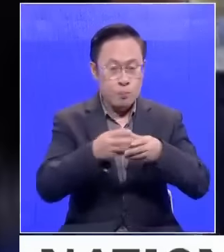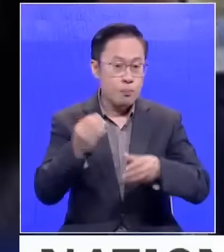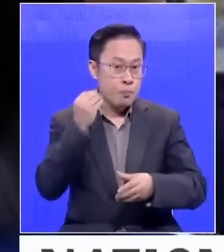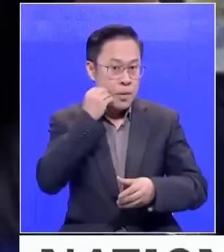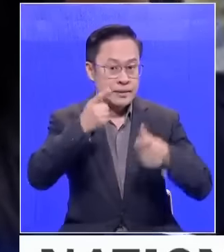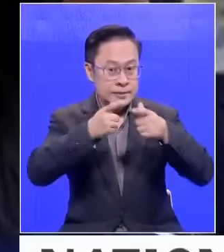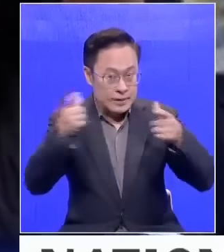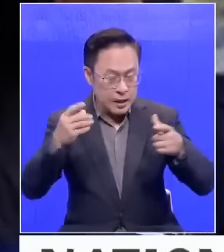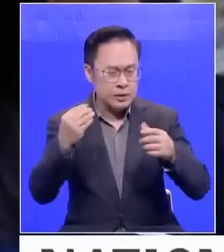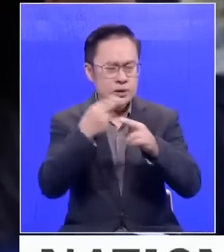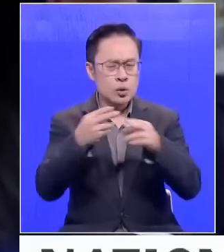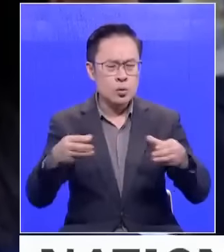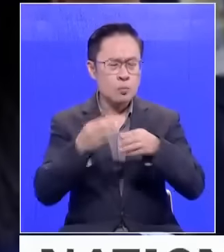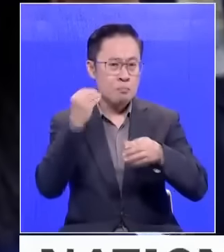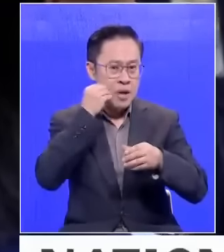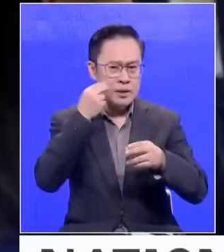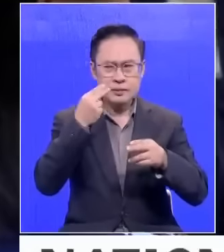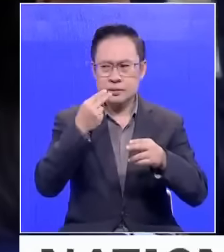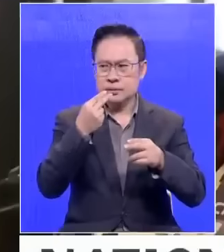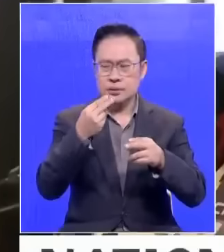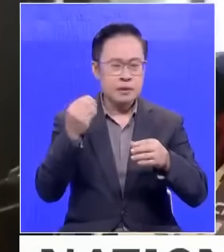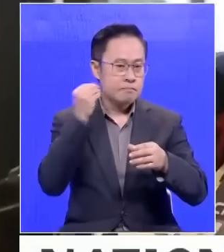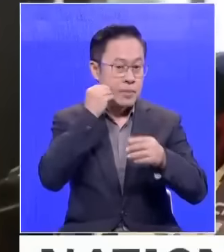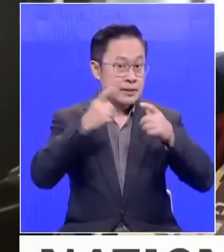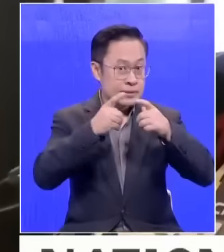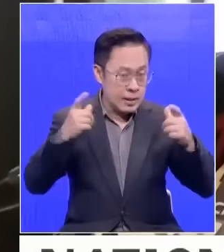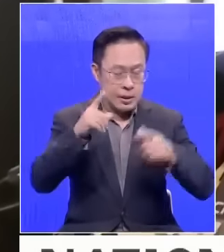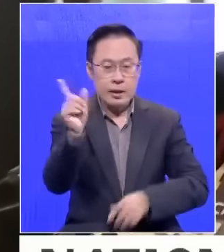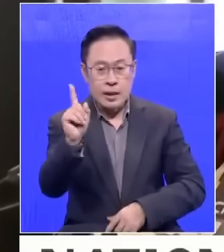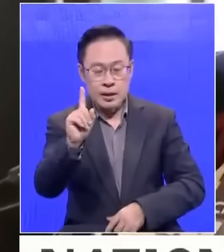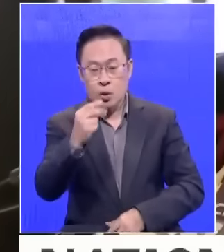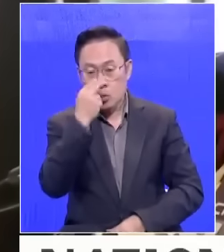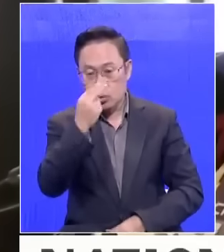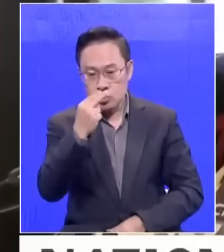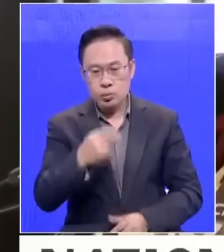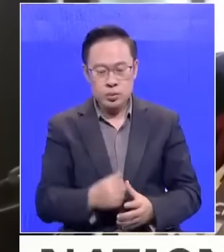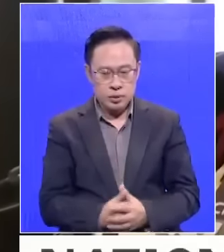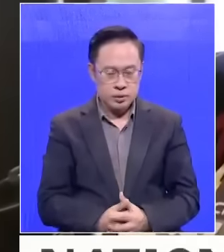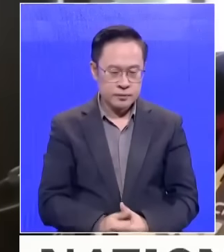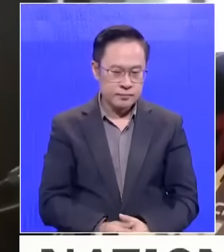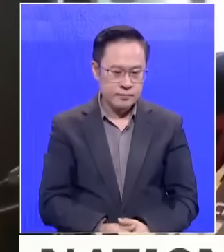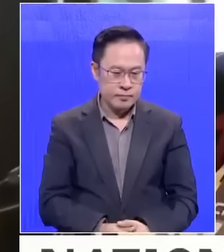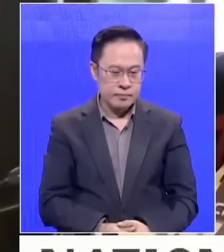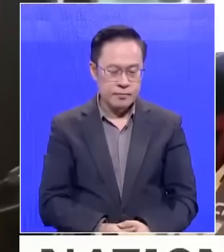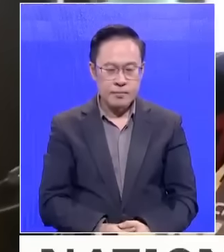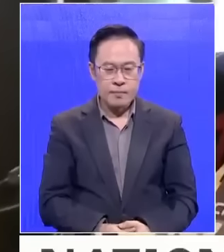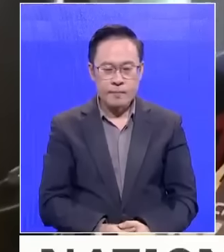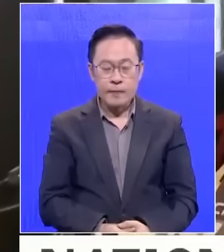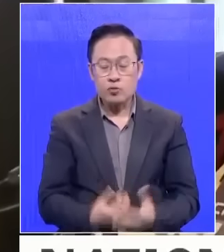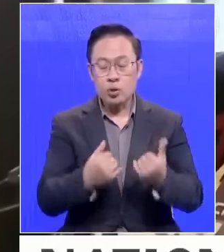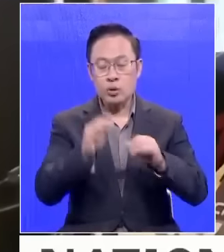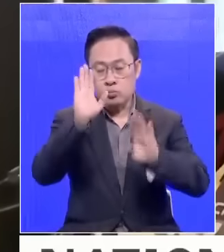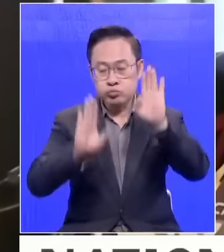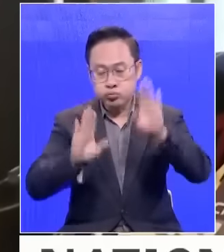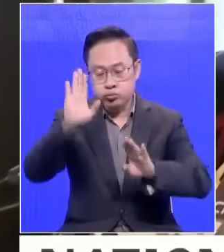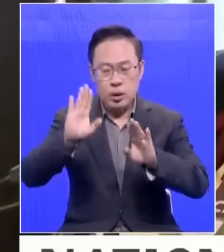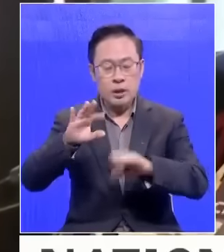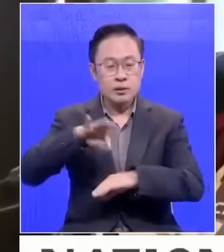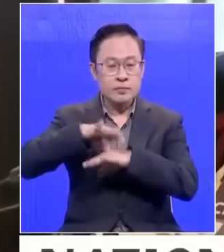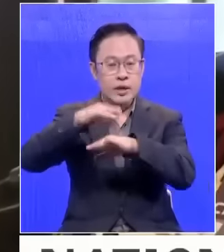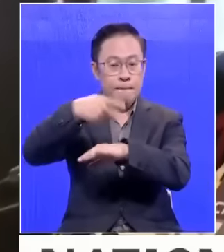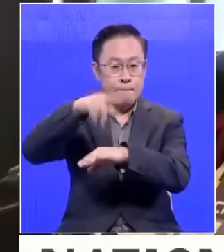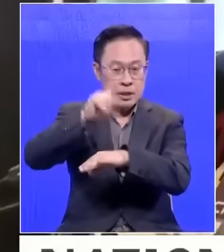าบ้างและมีอยู่จริงหรือเปล่าให้ดูจากผลการลงคะแนนได้เลยนักข่าวก็ถามบอกว่าถ้าผลการเลือกตั้งในครั้งนี้ออกมา